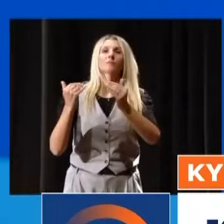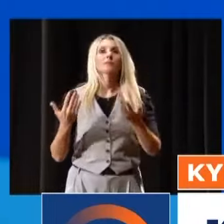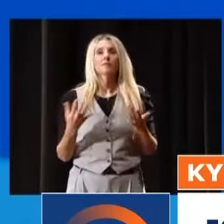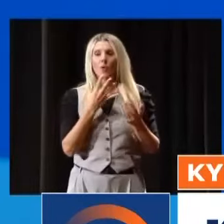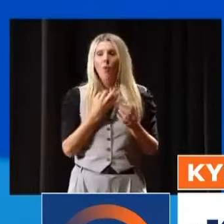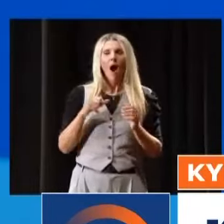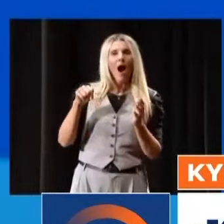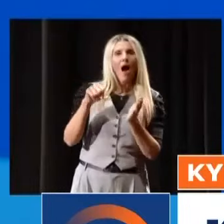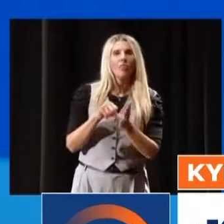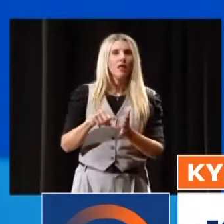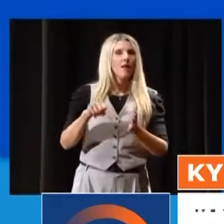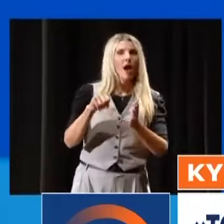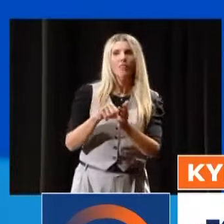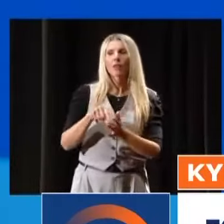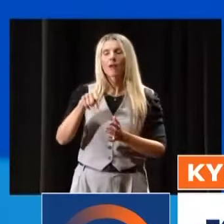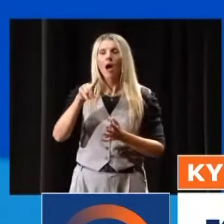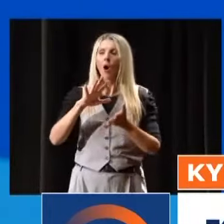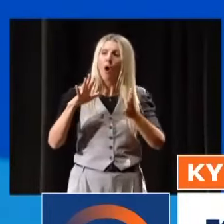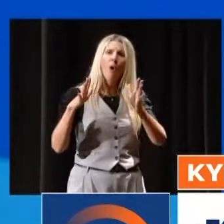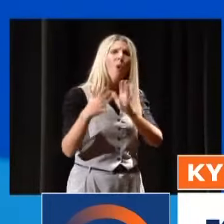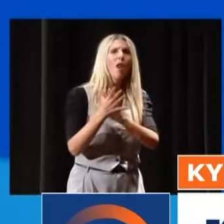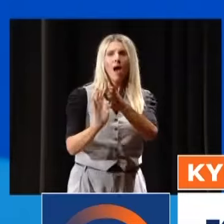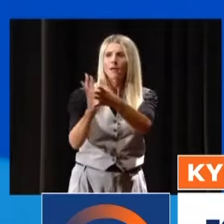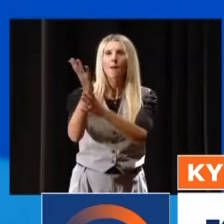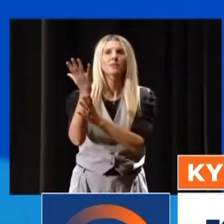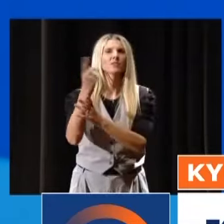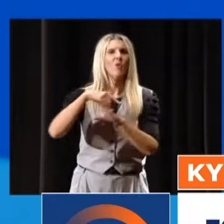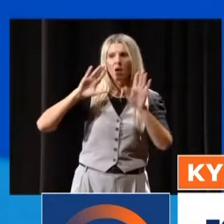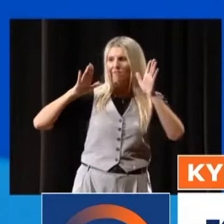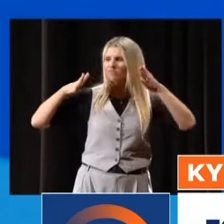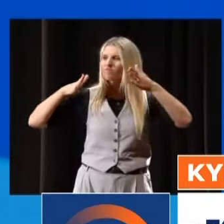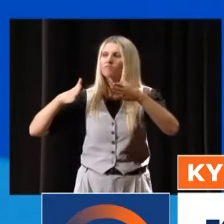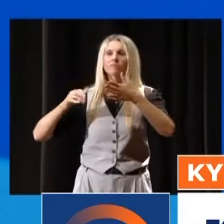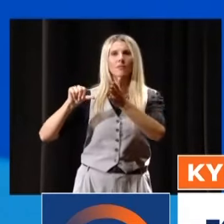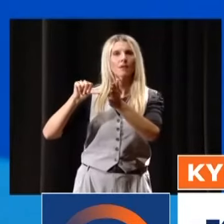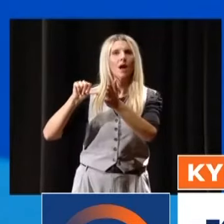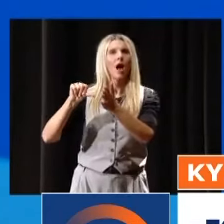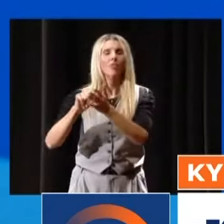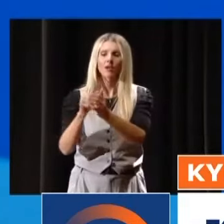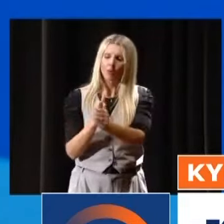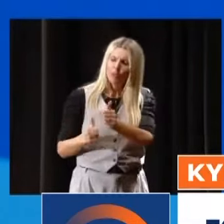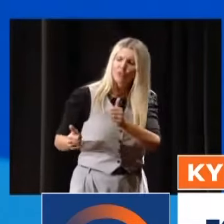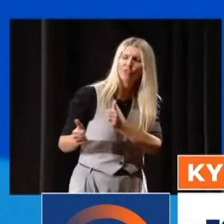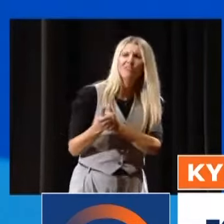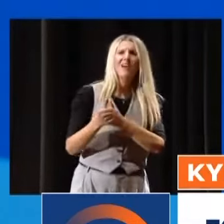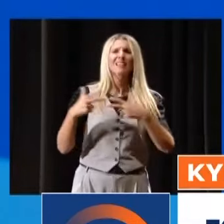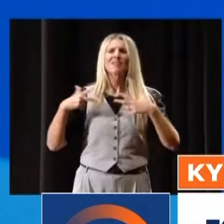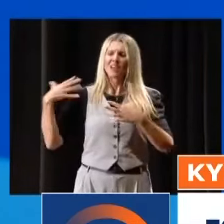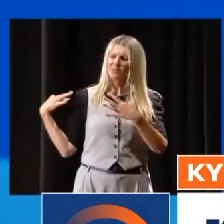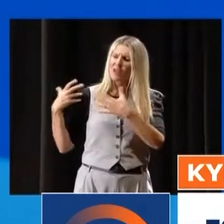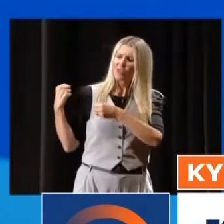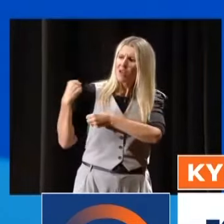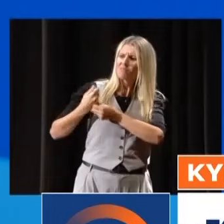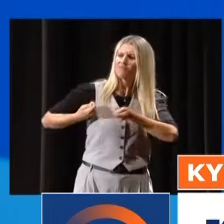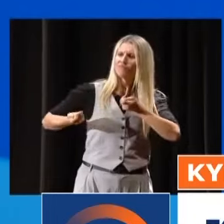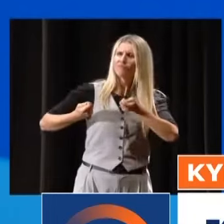αθηνοκεντρικό αναπτυξιακό μοντέλο, το οποίο ουσιαστικά αποτέλεσε προτεραιότητα πολλών κυβερνήσεων εδώ και πολλές δεκαετίες,